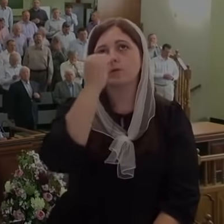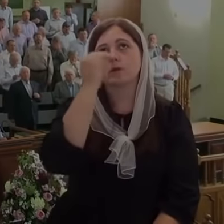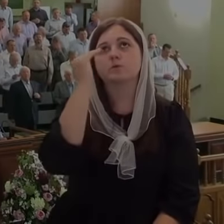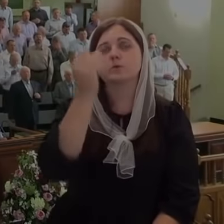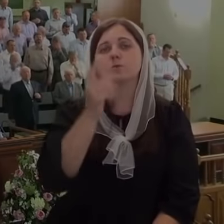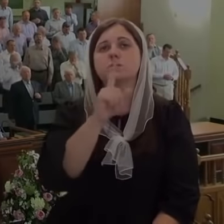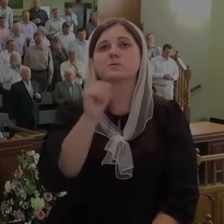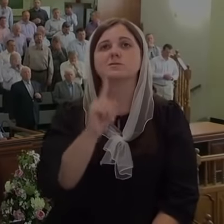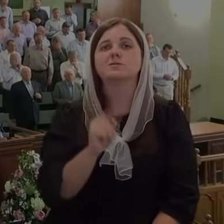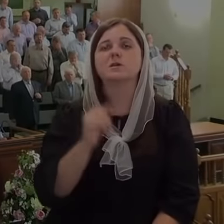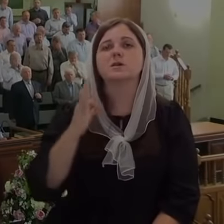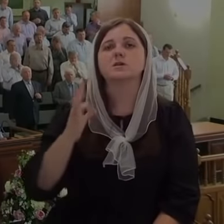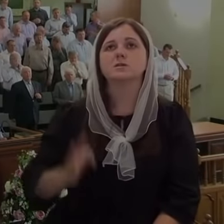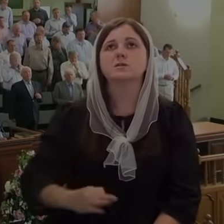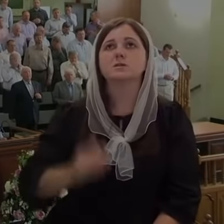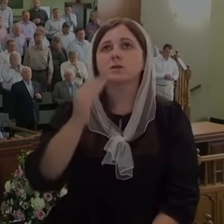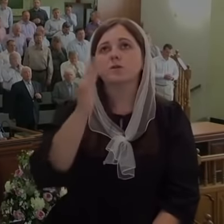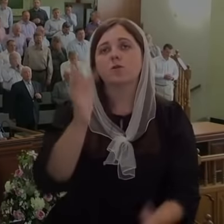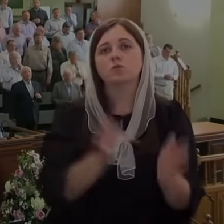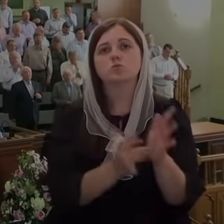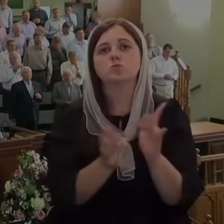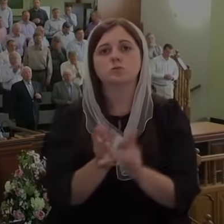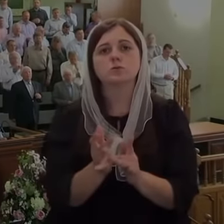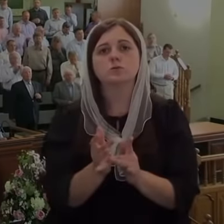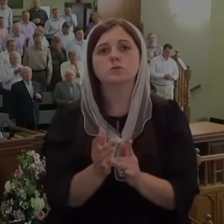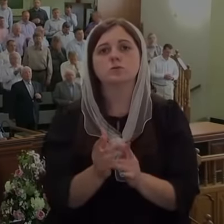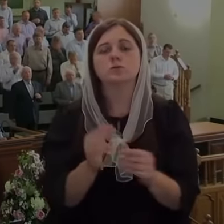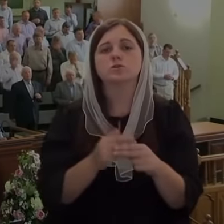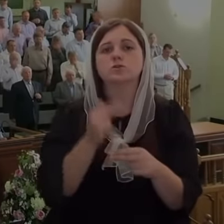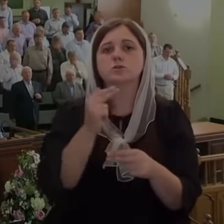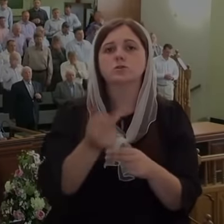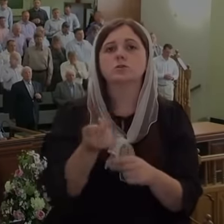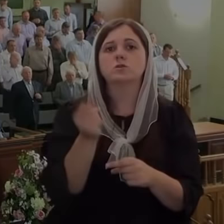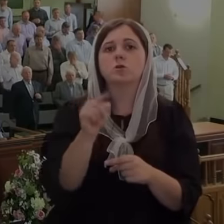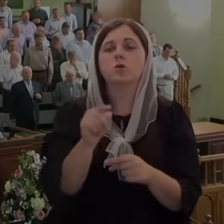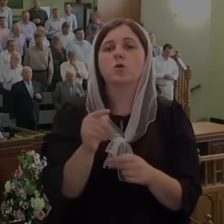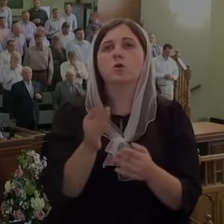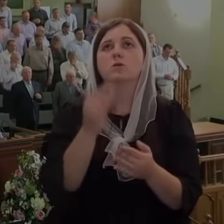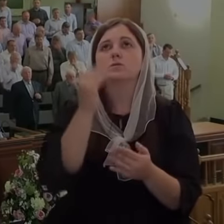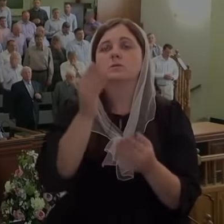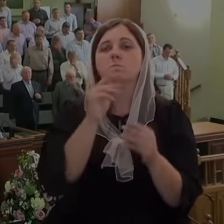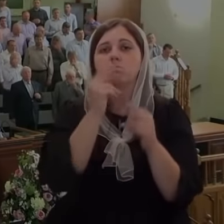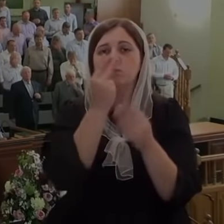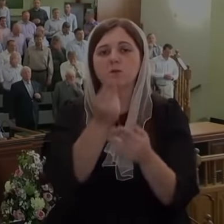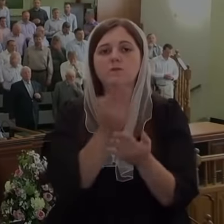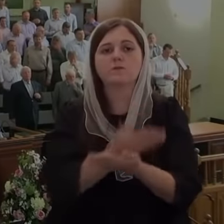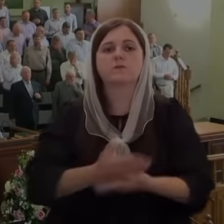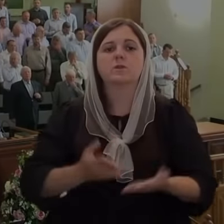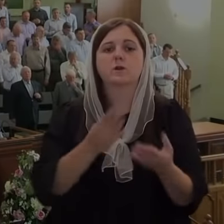За Сына Твоего Иисуса Христа, через которого Ты явил нам